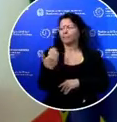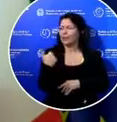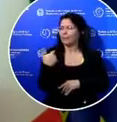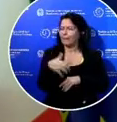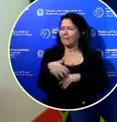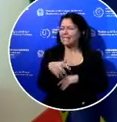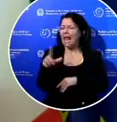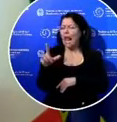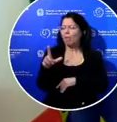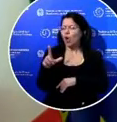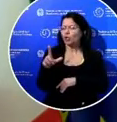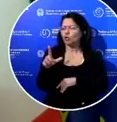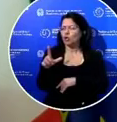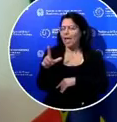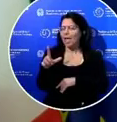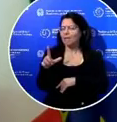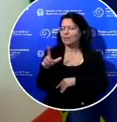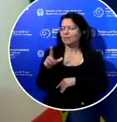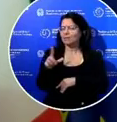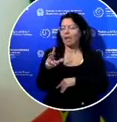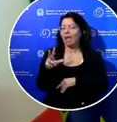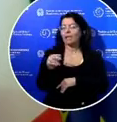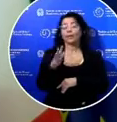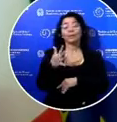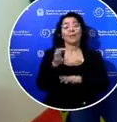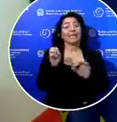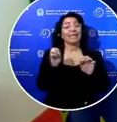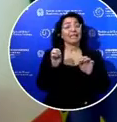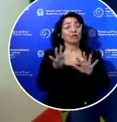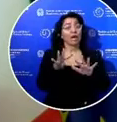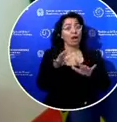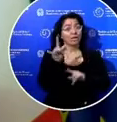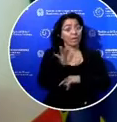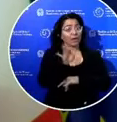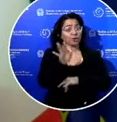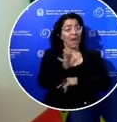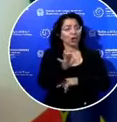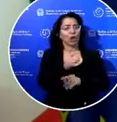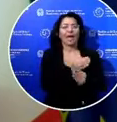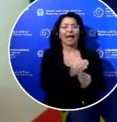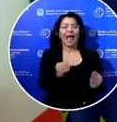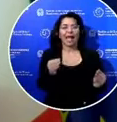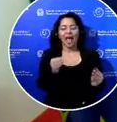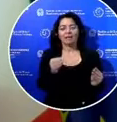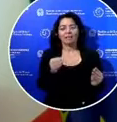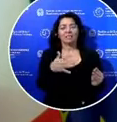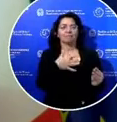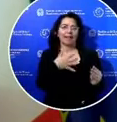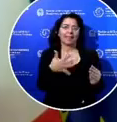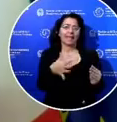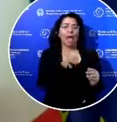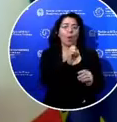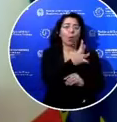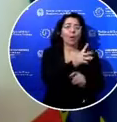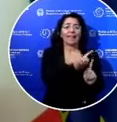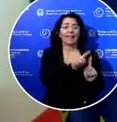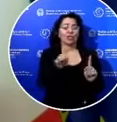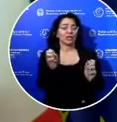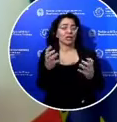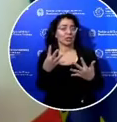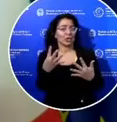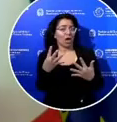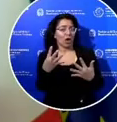ministro Lamorgese che il 19% dei ragazzi tra i 15 e i